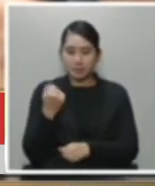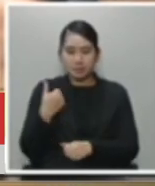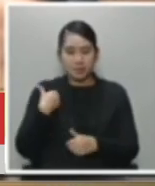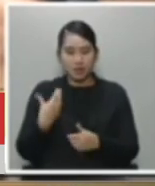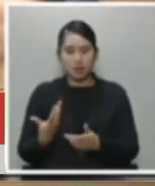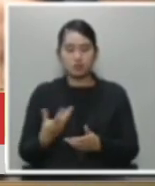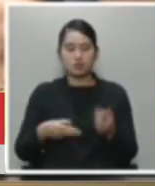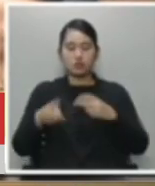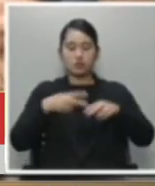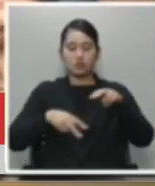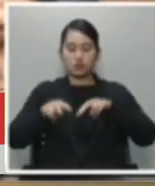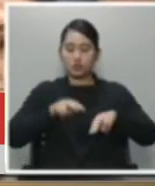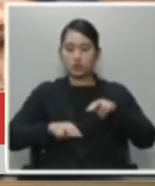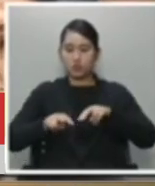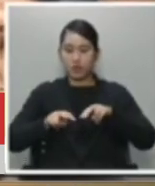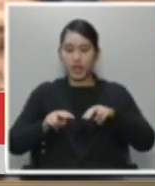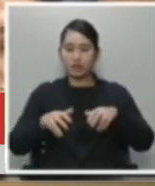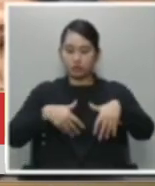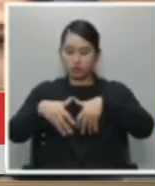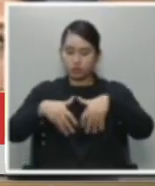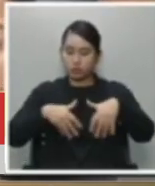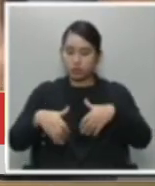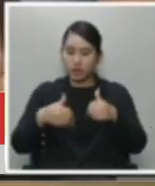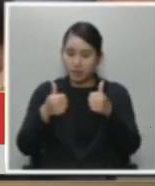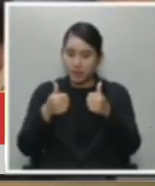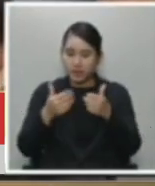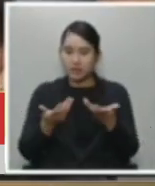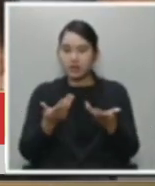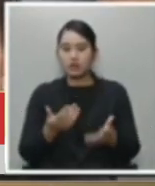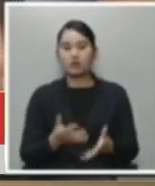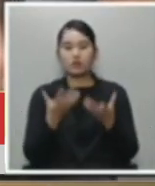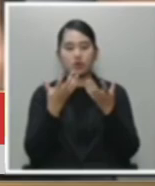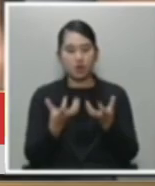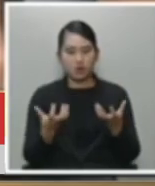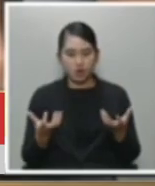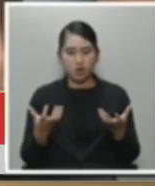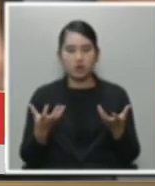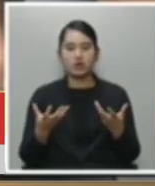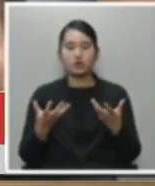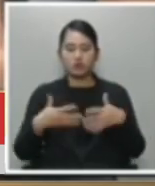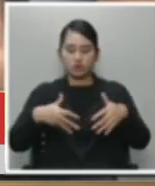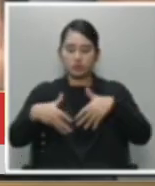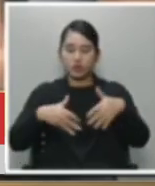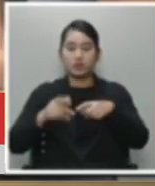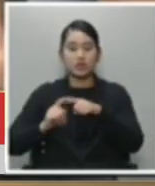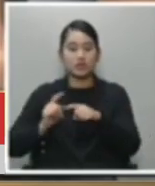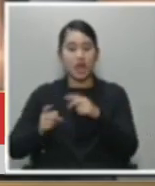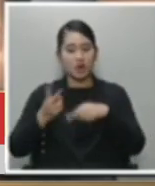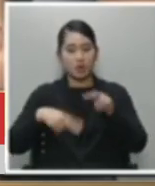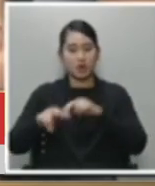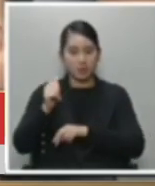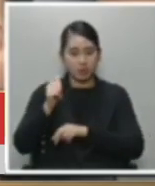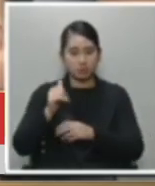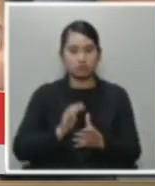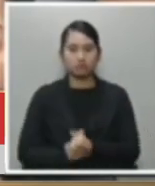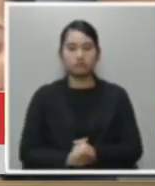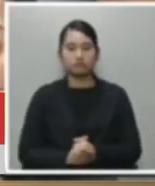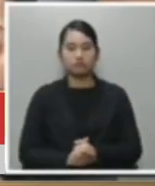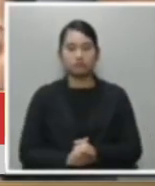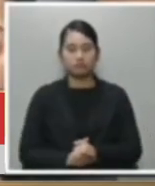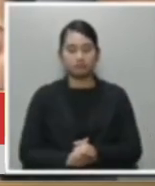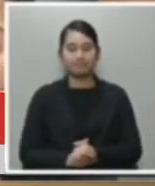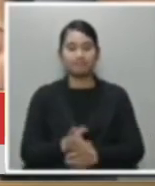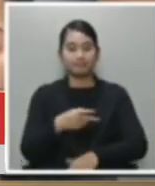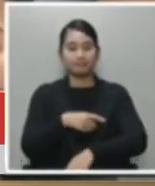ารถคุ้มครองและสร้างความมั่นใจให้กับชีวิตและทรัพย์สินของพี่น้องประชาชนได้หรือไม่ท่านประธาน